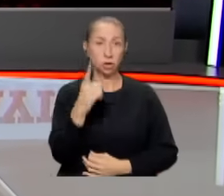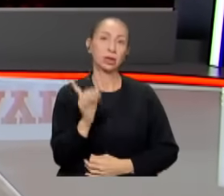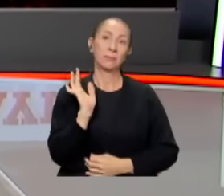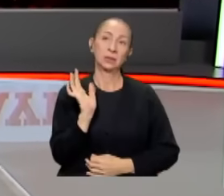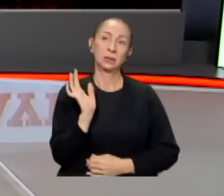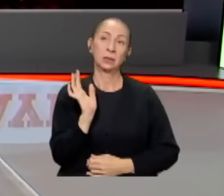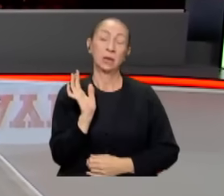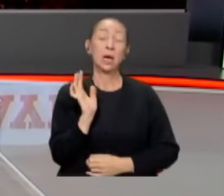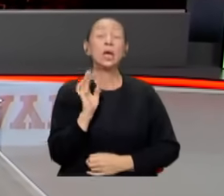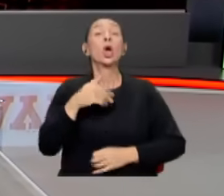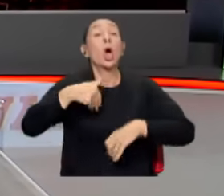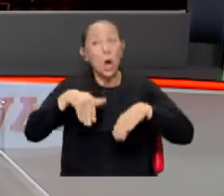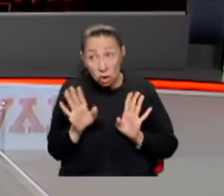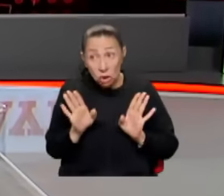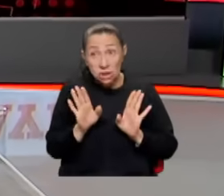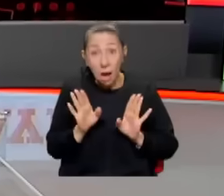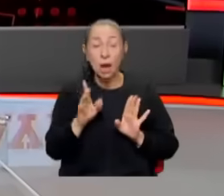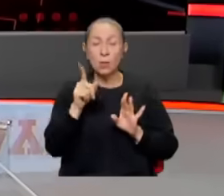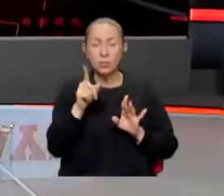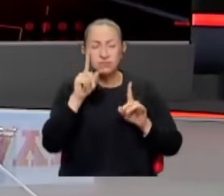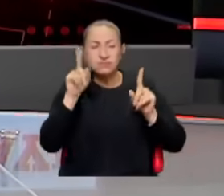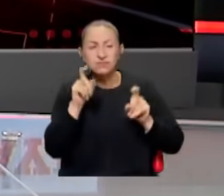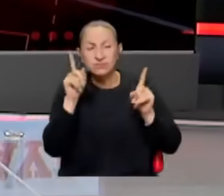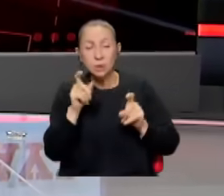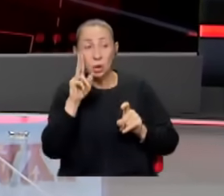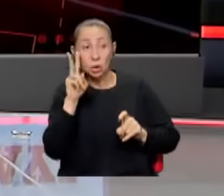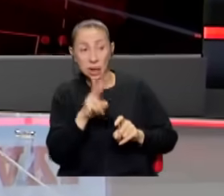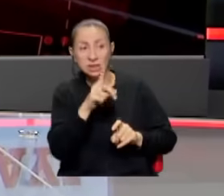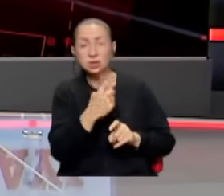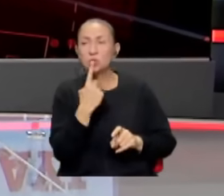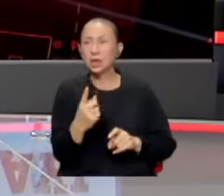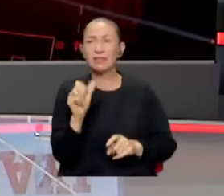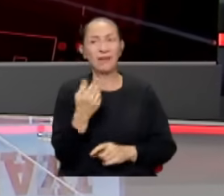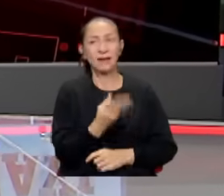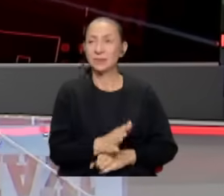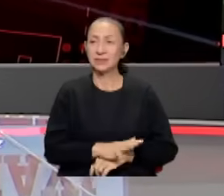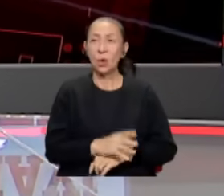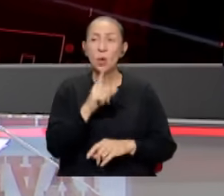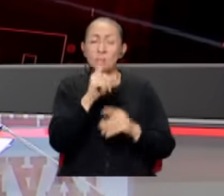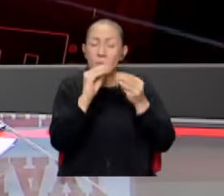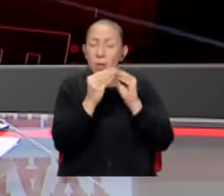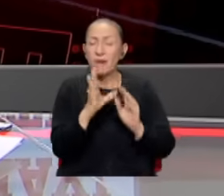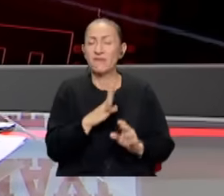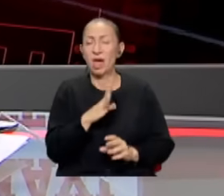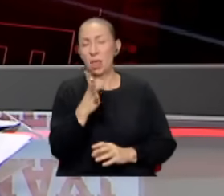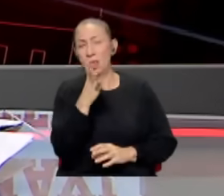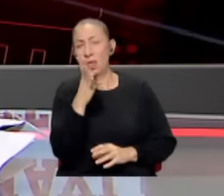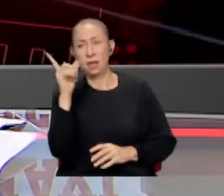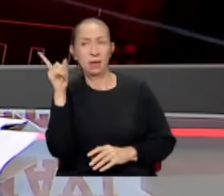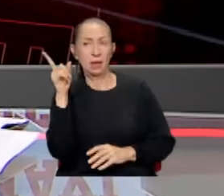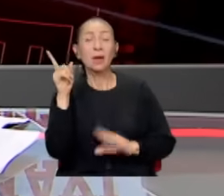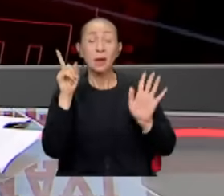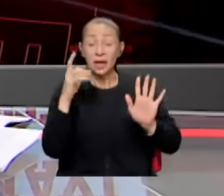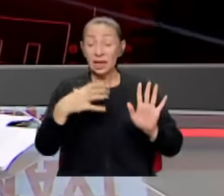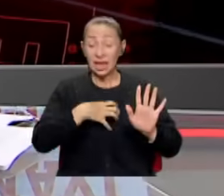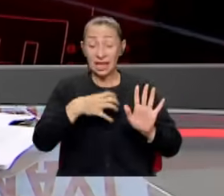göstermek Aksi takdirde bu çelişkiyi görenler sizin sözünüze değer vermez orada bir sorun var diye düşünürler